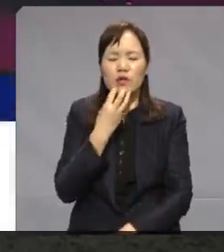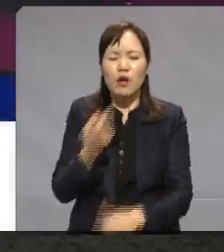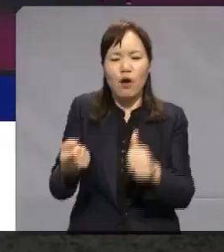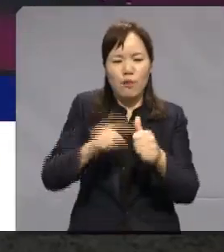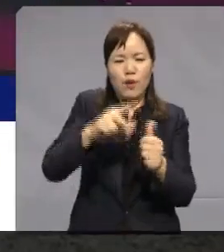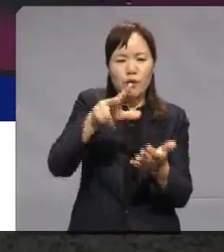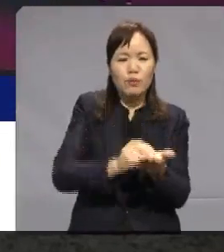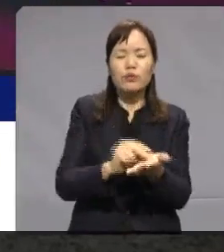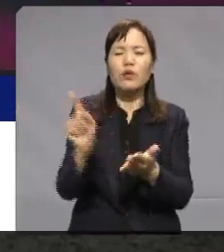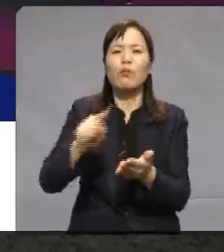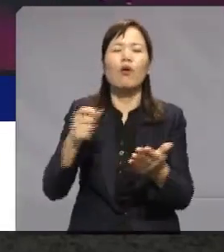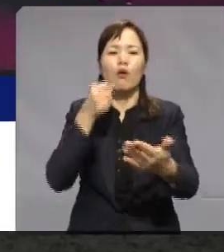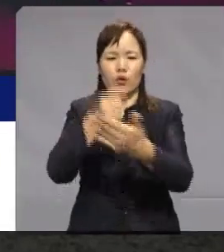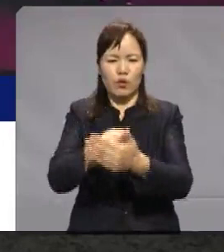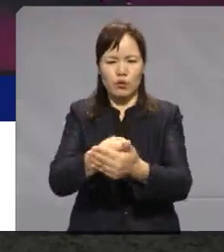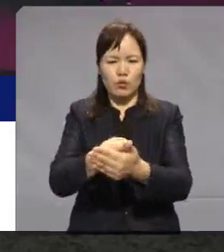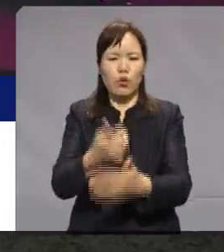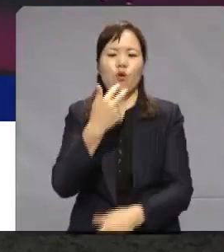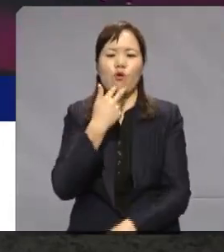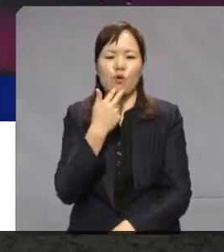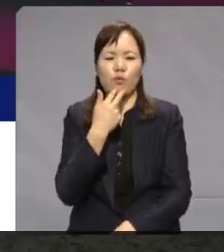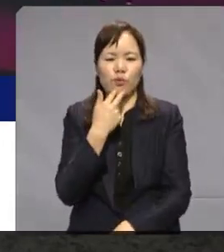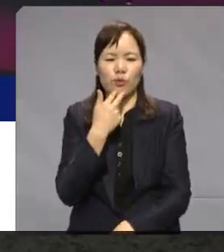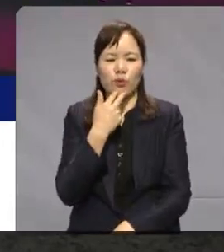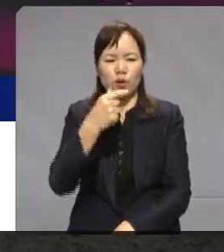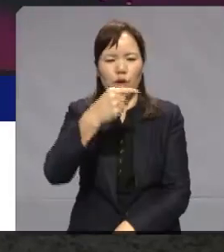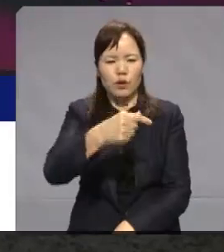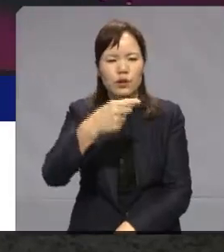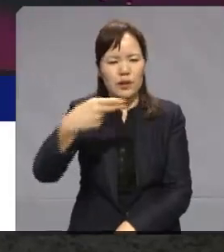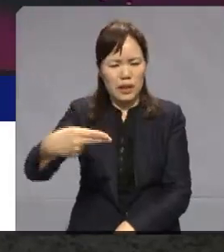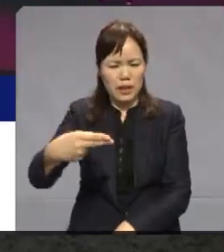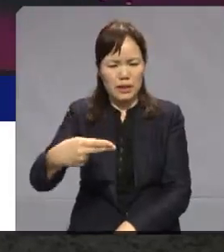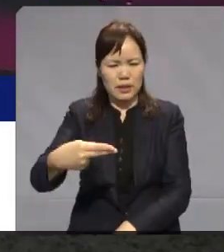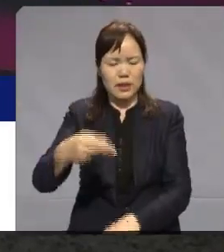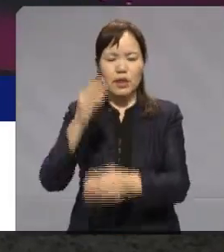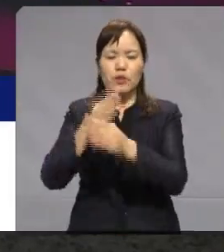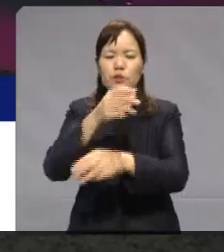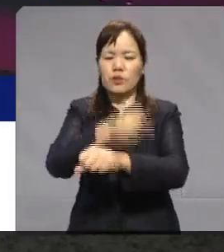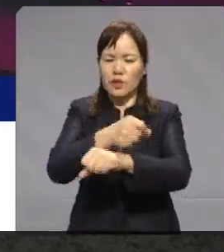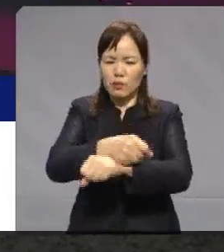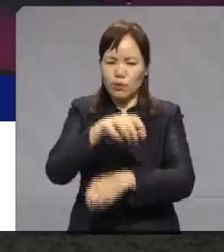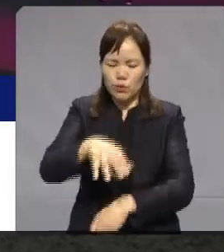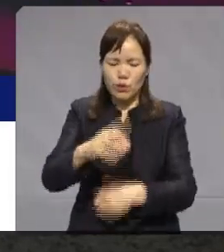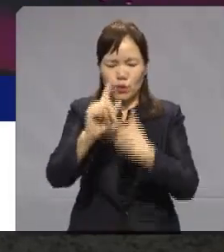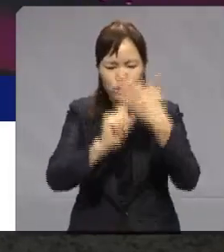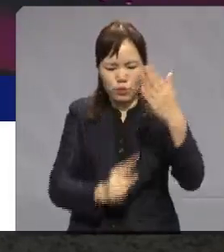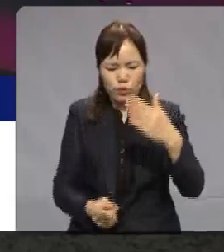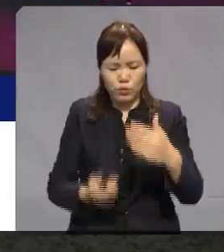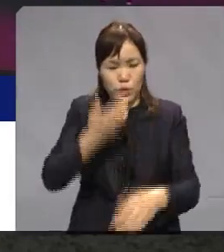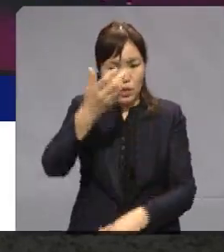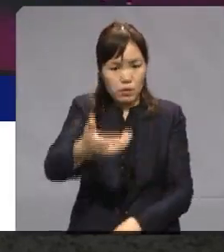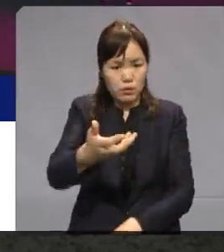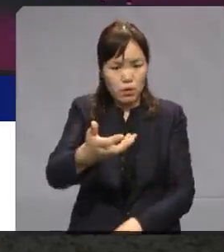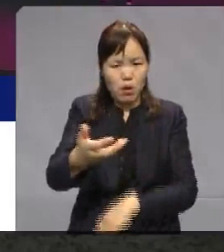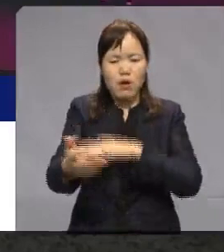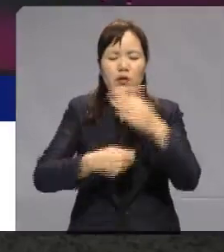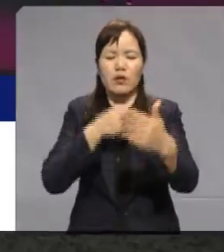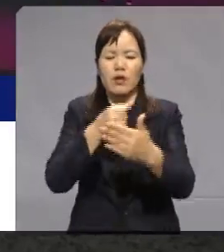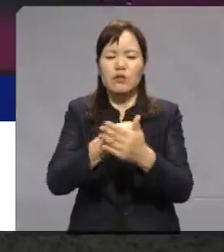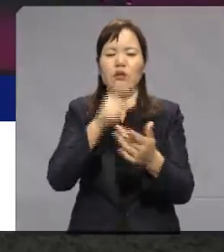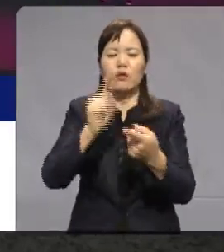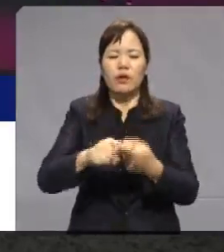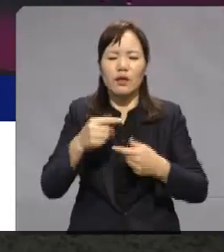아직 어떠한 것도 결정난 부분이 없는 상태이고 gh 주사무소의 구리 이전은 예정대로